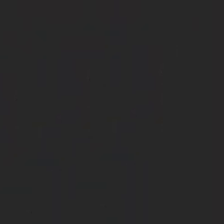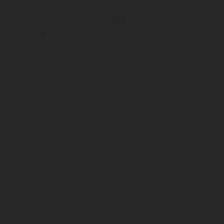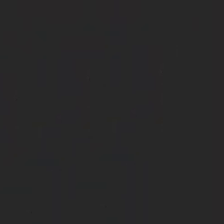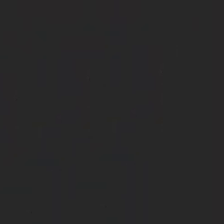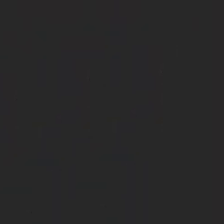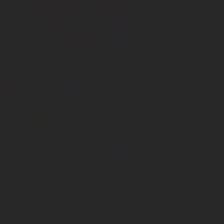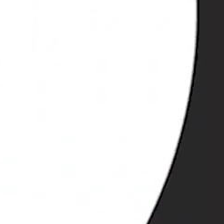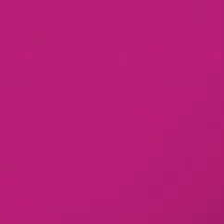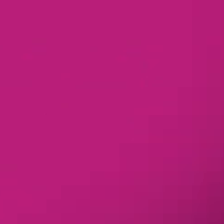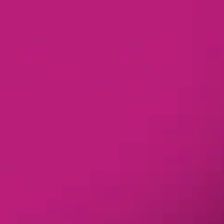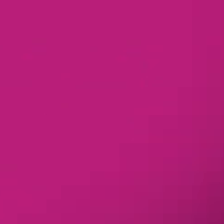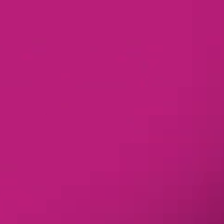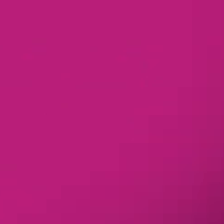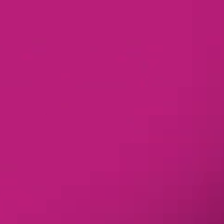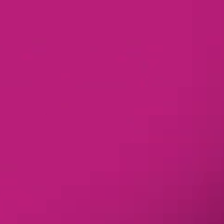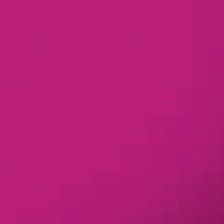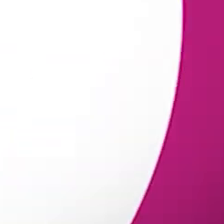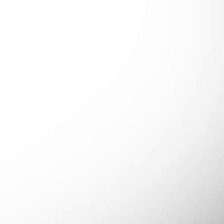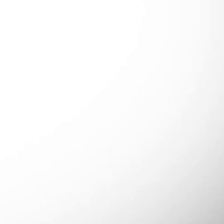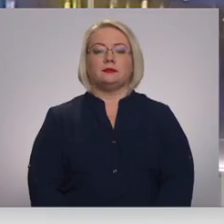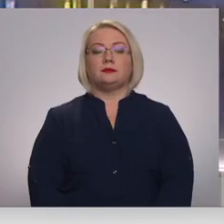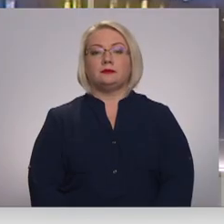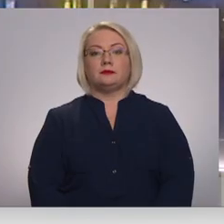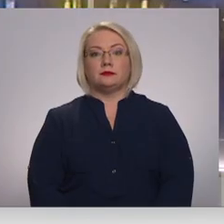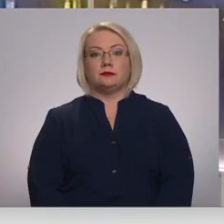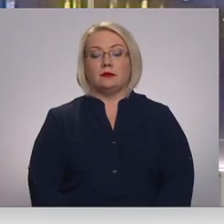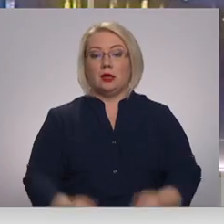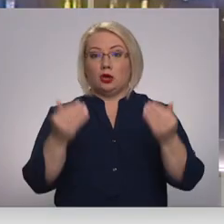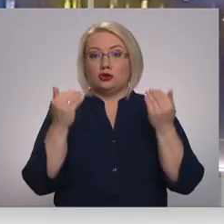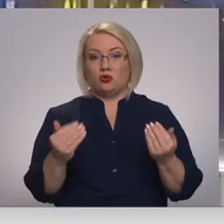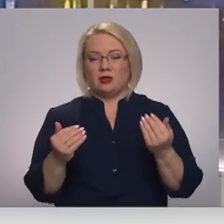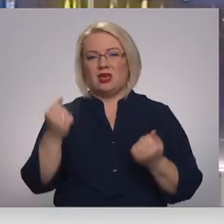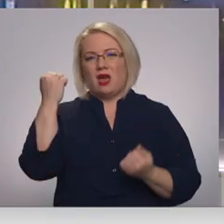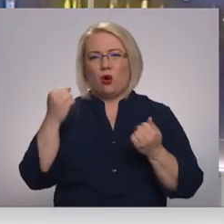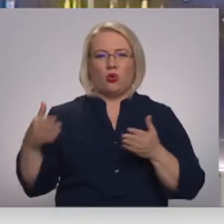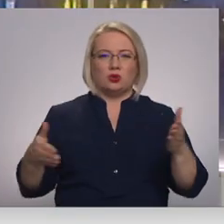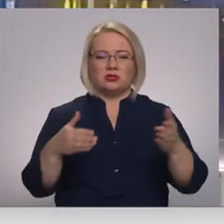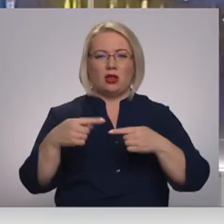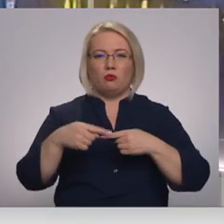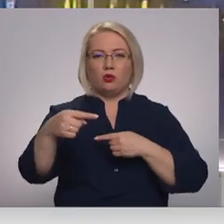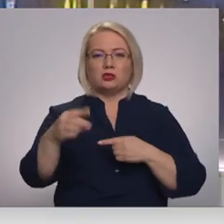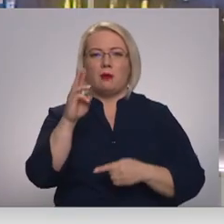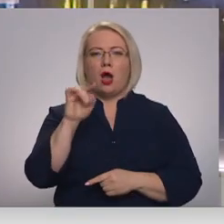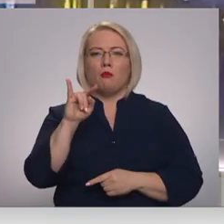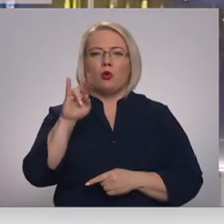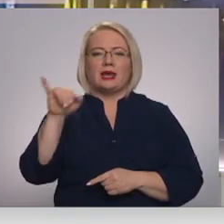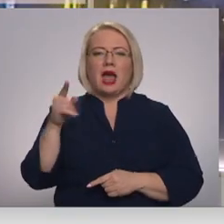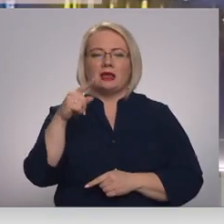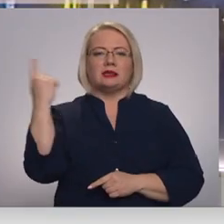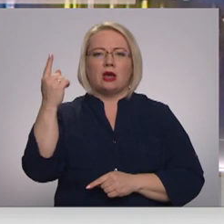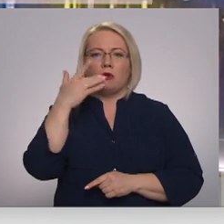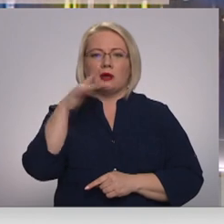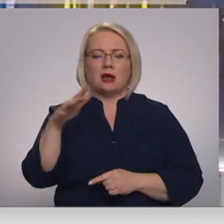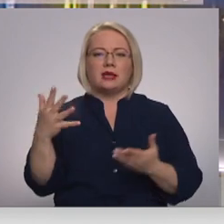Re! Viss ēters ir te! Šodien autoceļa posmā Murjāņa salkrasti